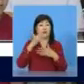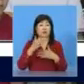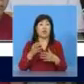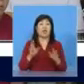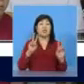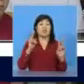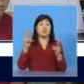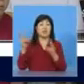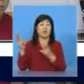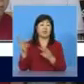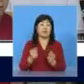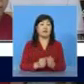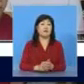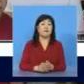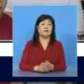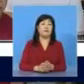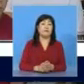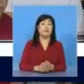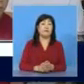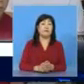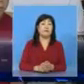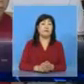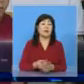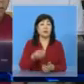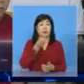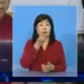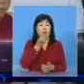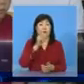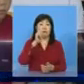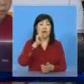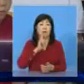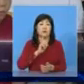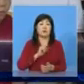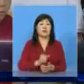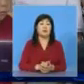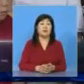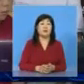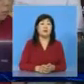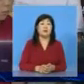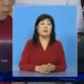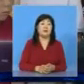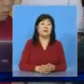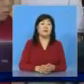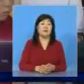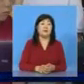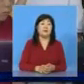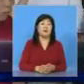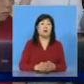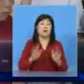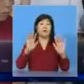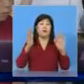дискотека. Бұл жақта тамақтары да тәтті. Еще орман жаққа